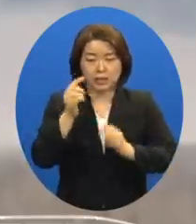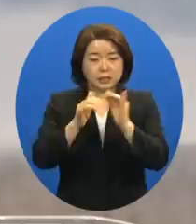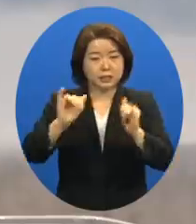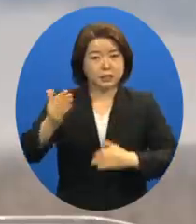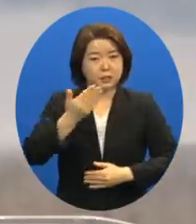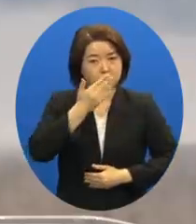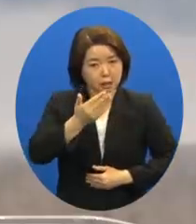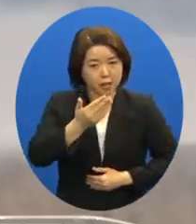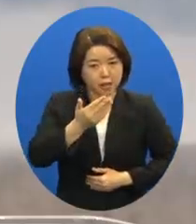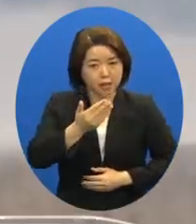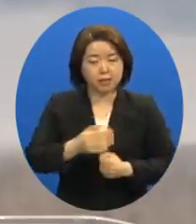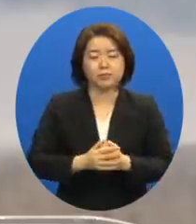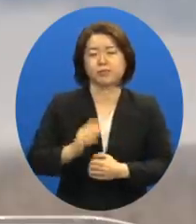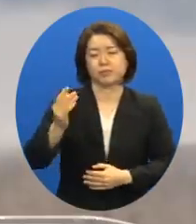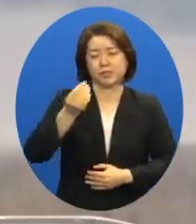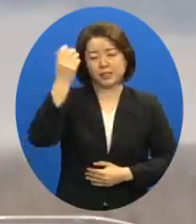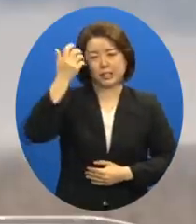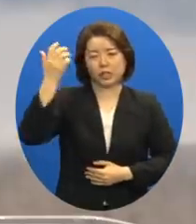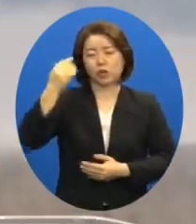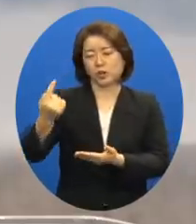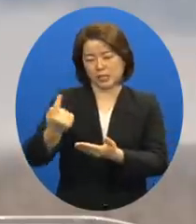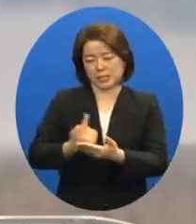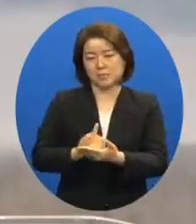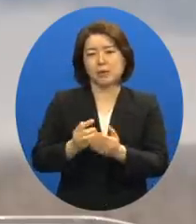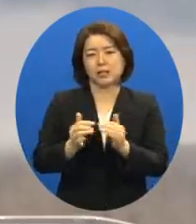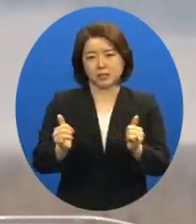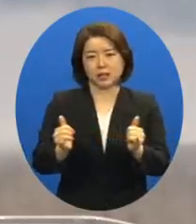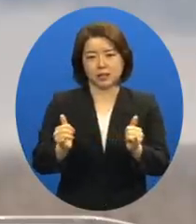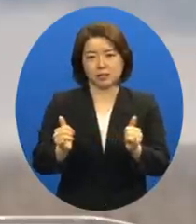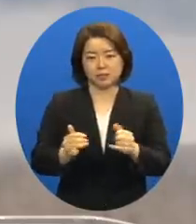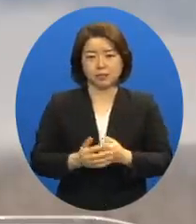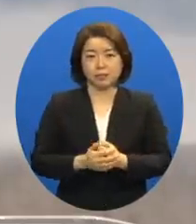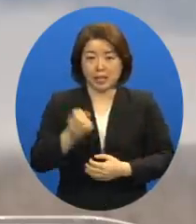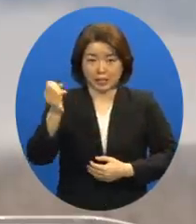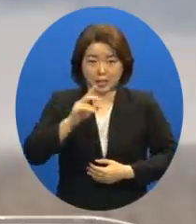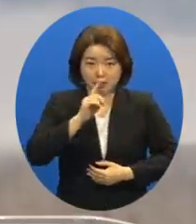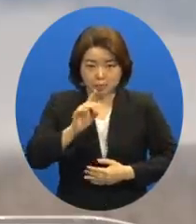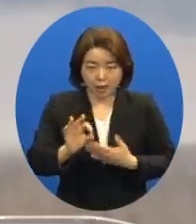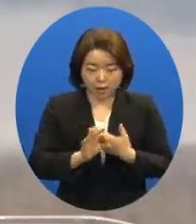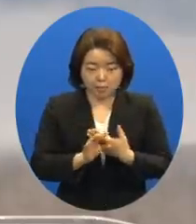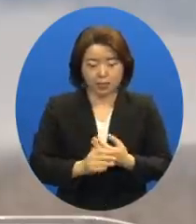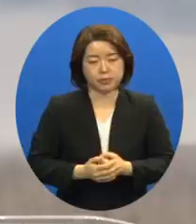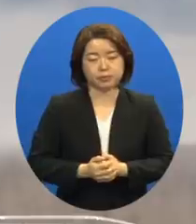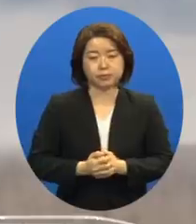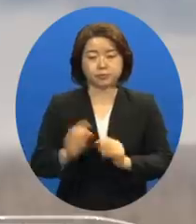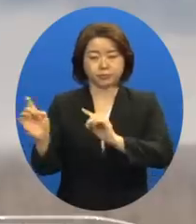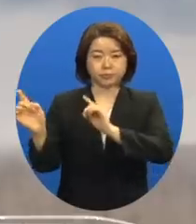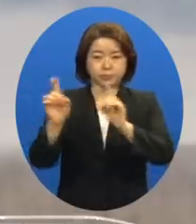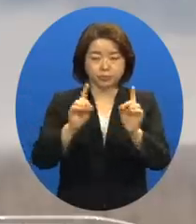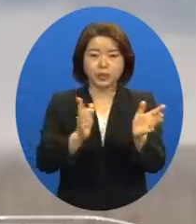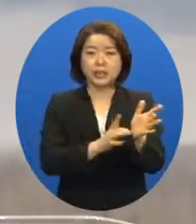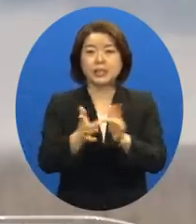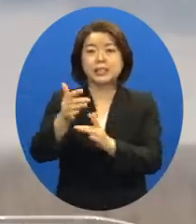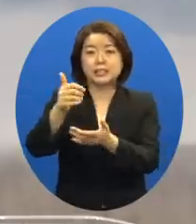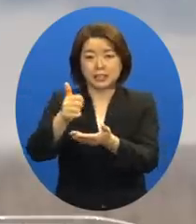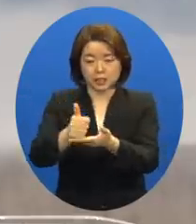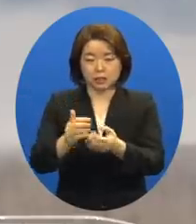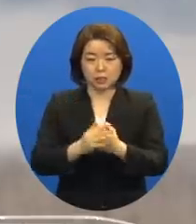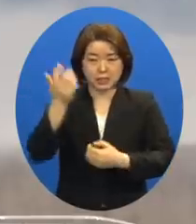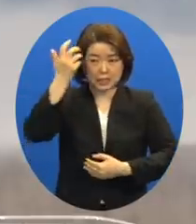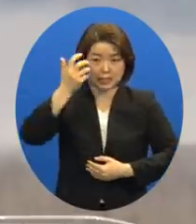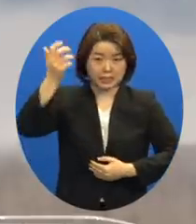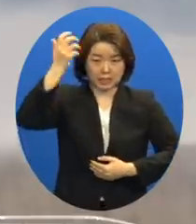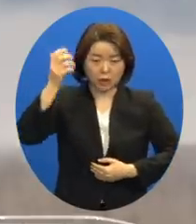성령이 임한 사람입니다. 다시 말하면 부활의 예수님께서 영으로